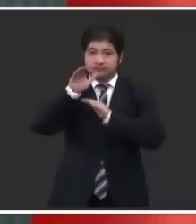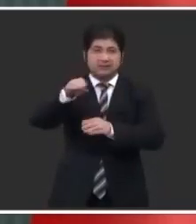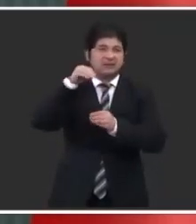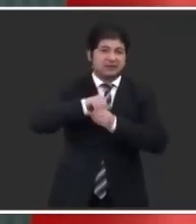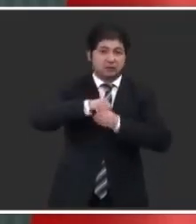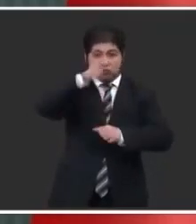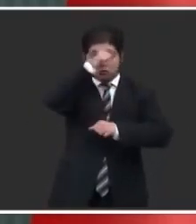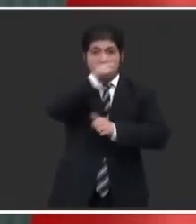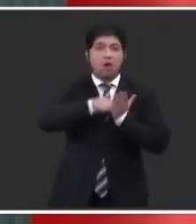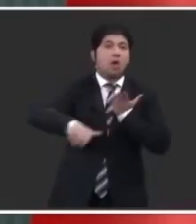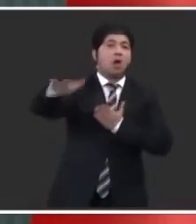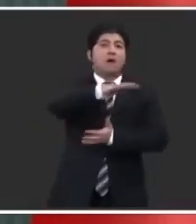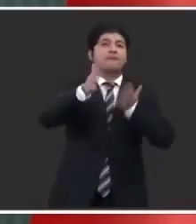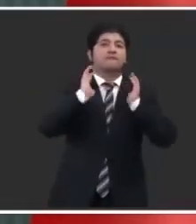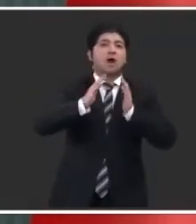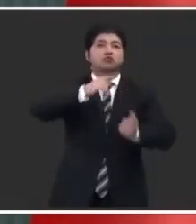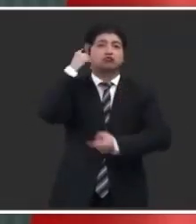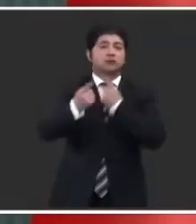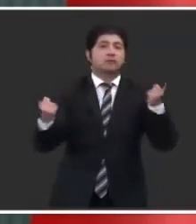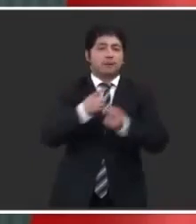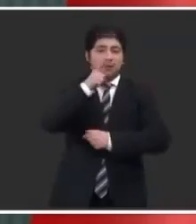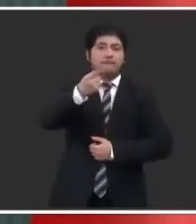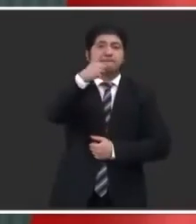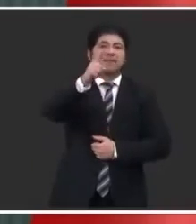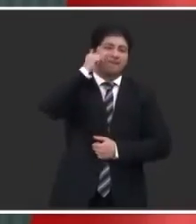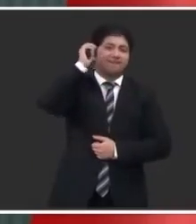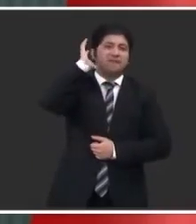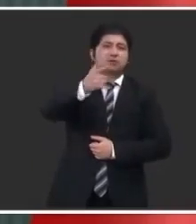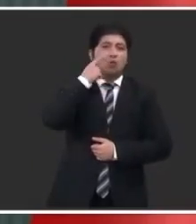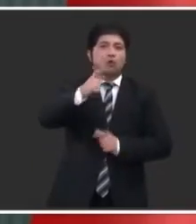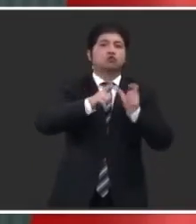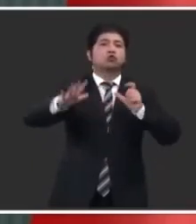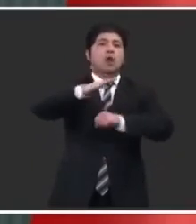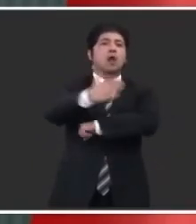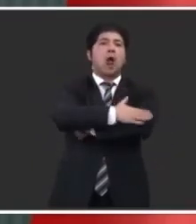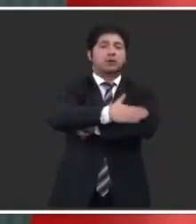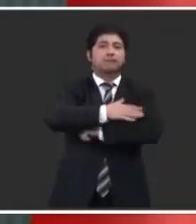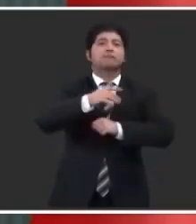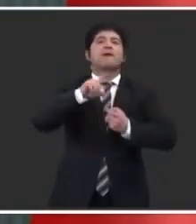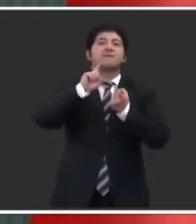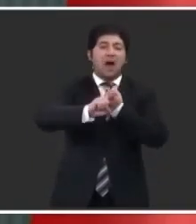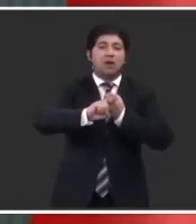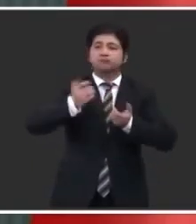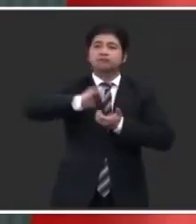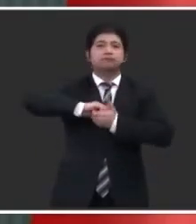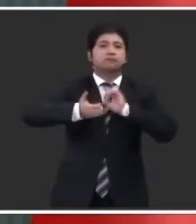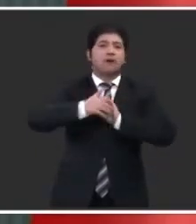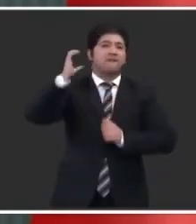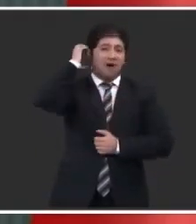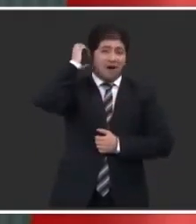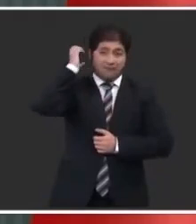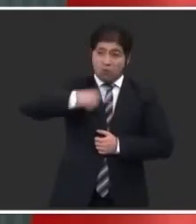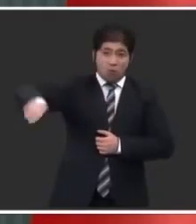ülke çapında faaliyet gösteren binin üzerindeki Sosyal Yardımlaşma ve Dayanışma